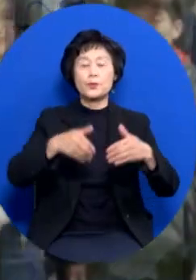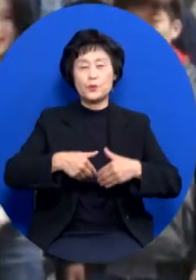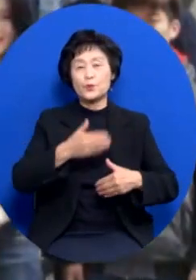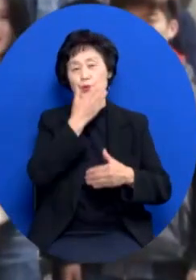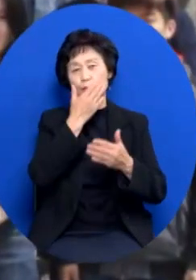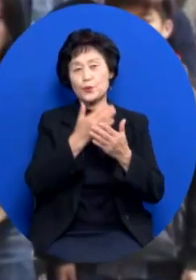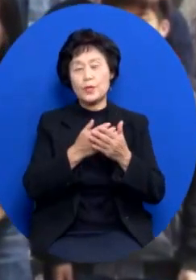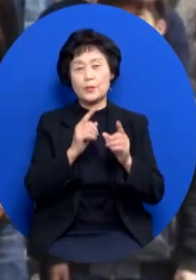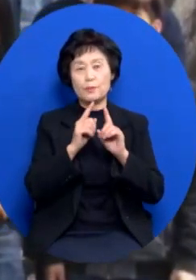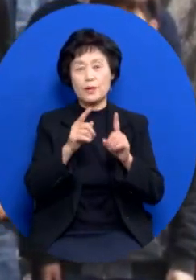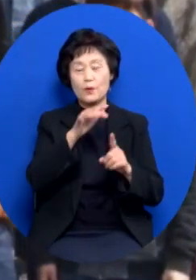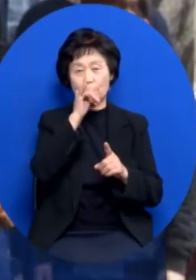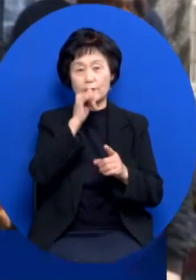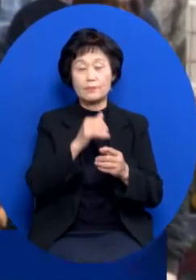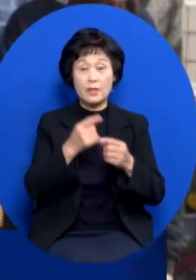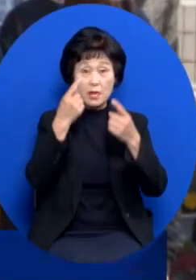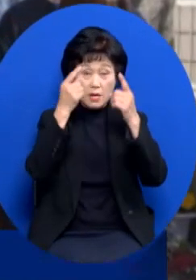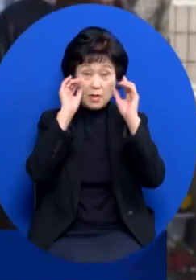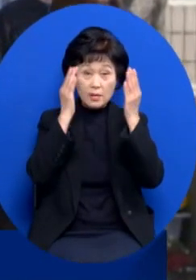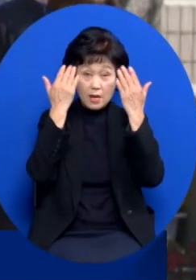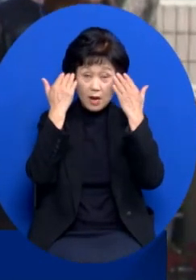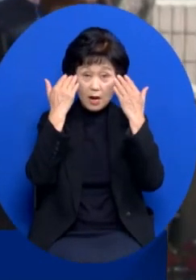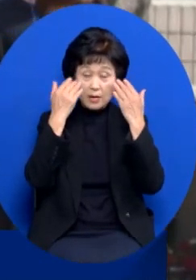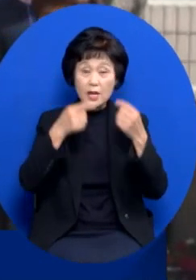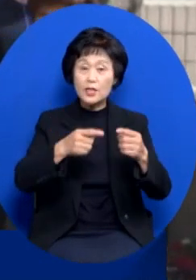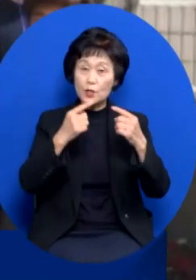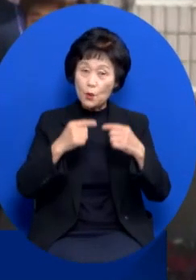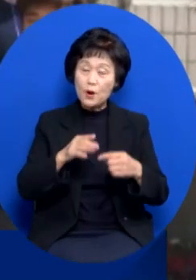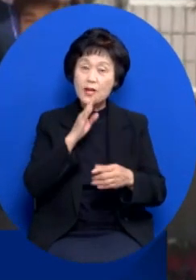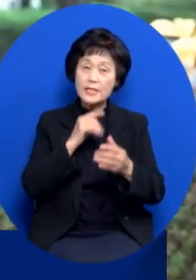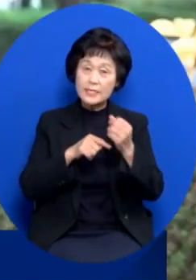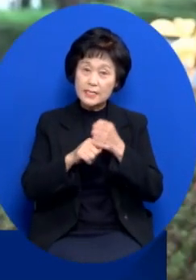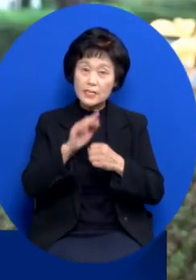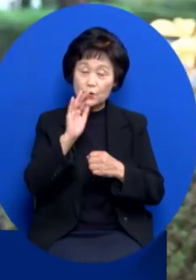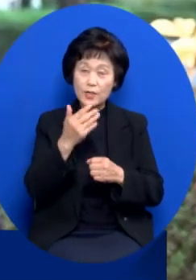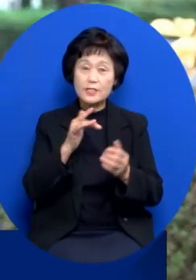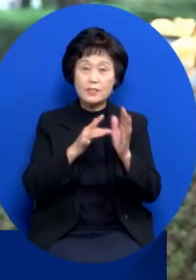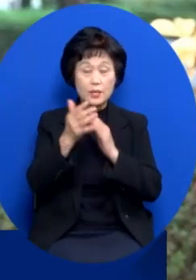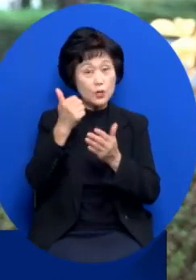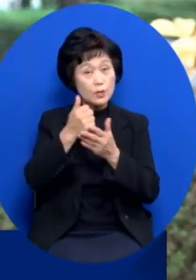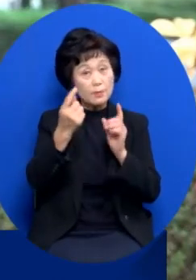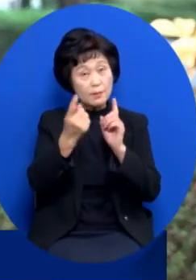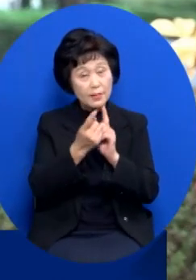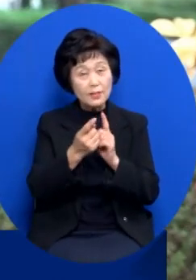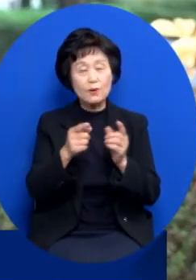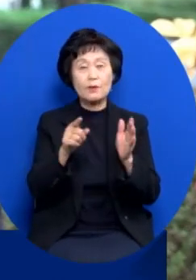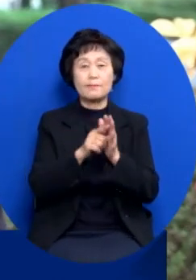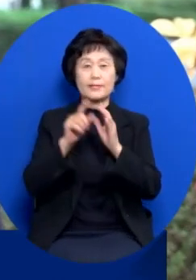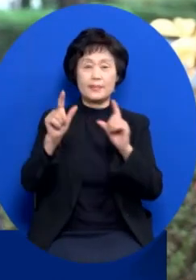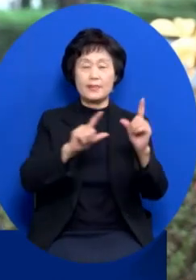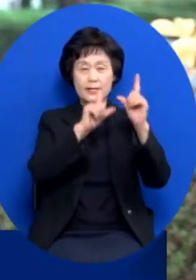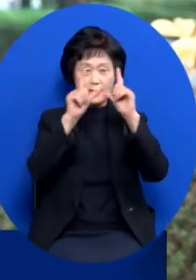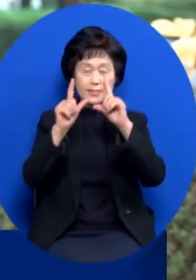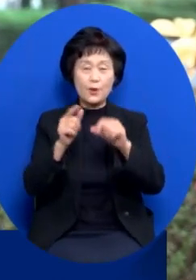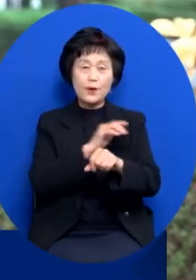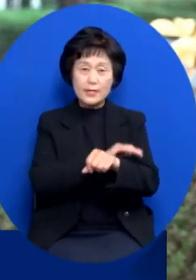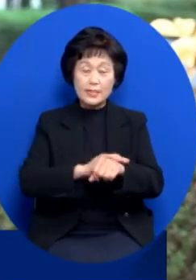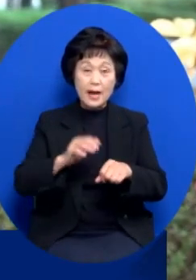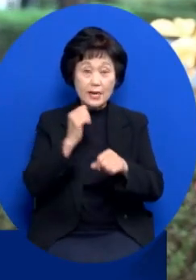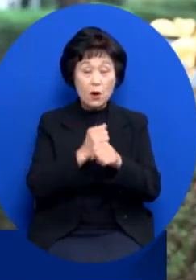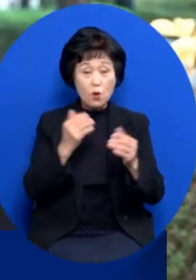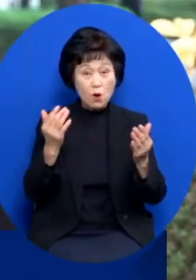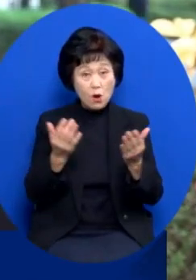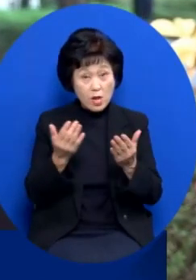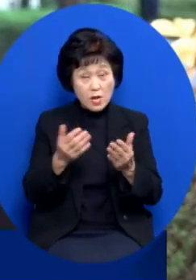지적했습니다. 대학에 와서 진리 되시는 예수님을 찾아서 정말 신앙생활을 잘하고 또 직업에까지